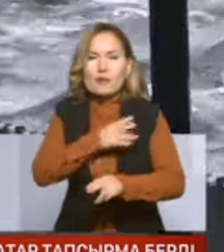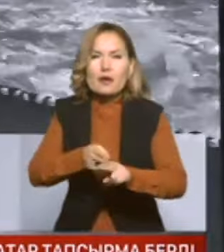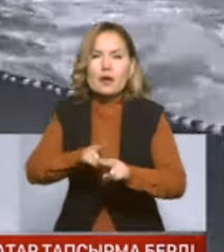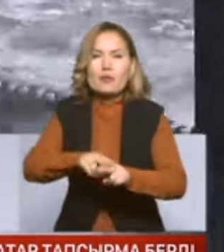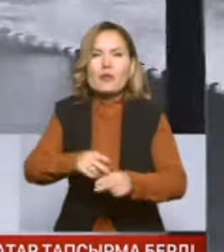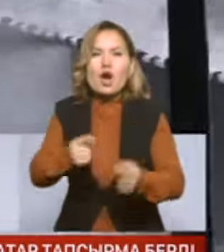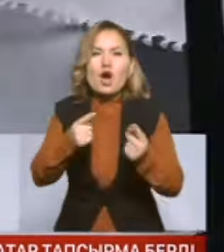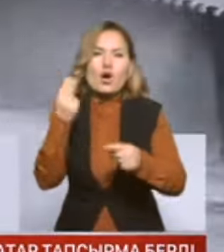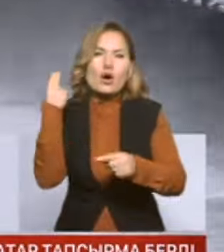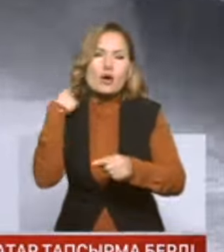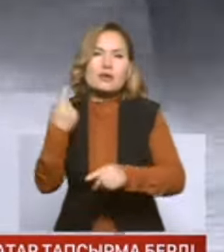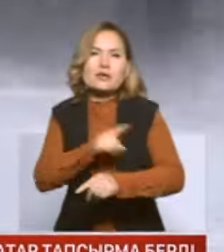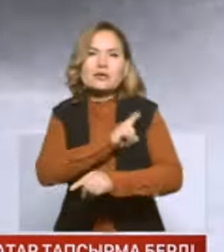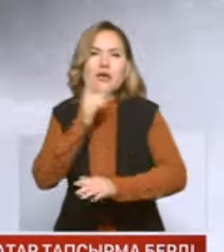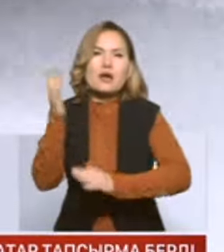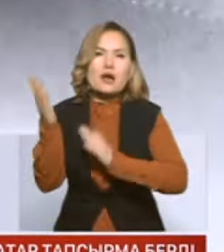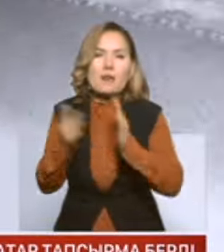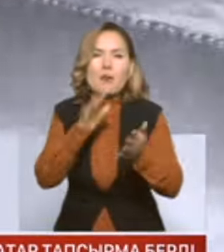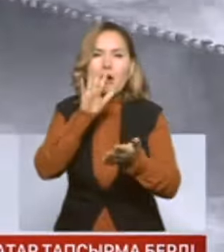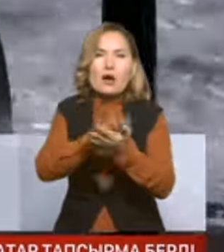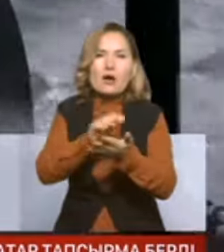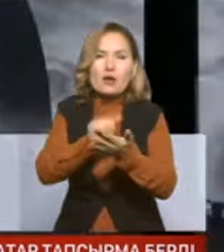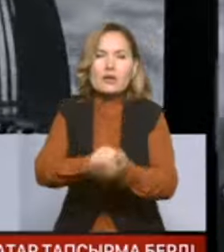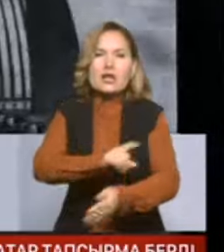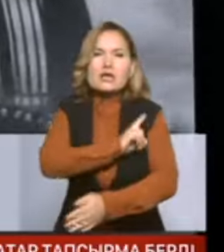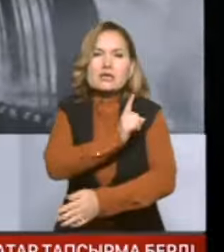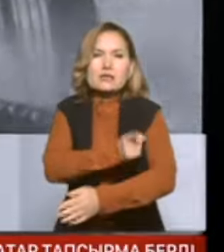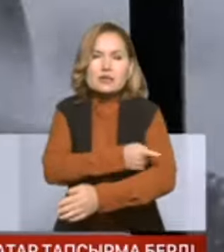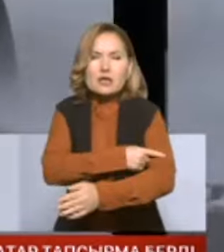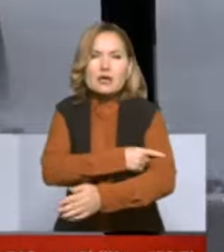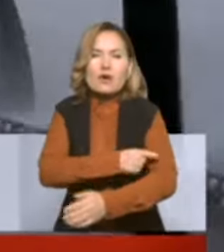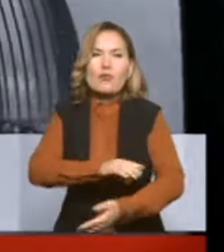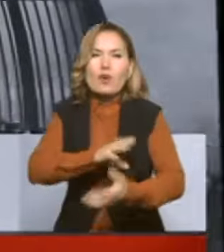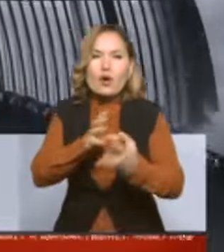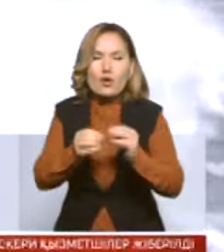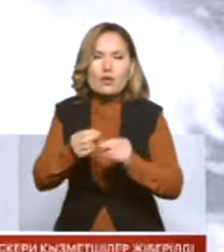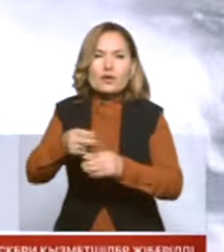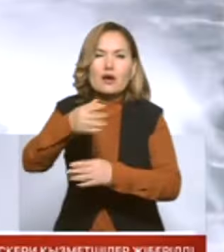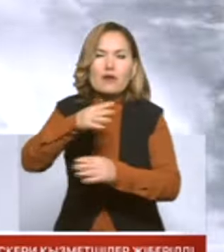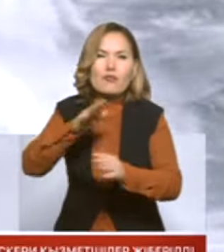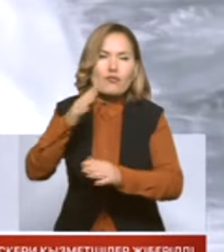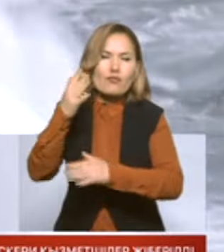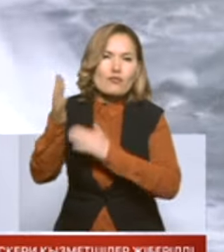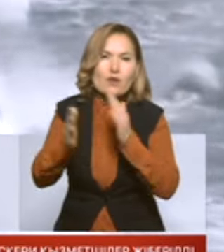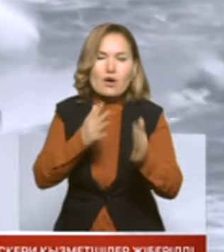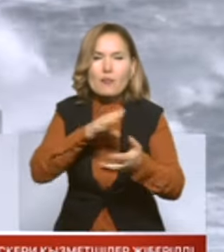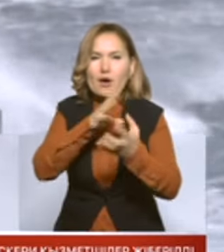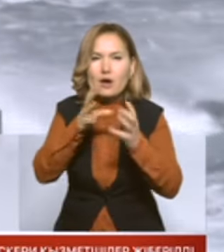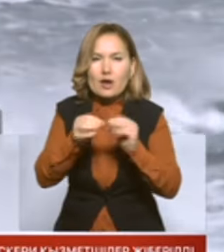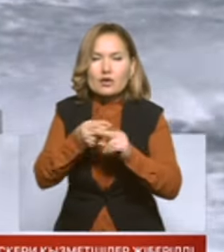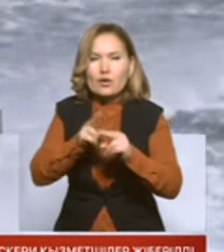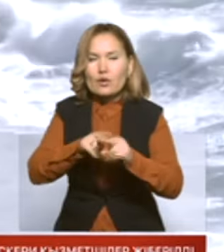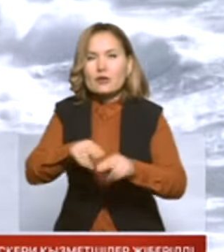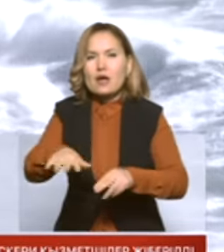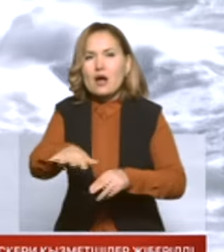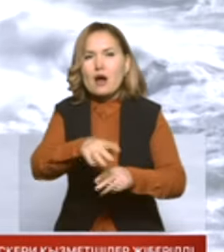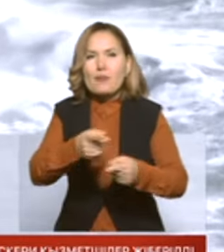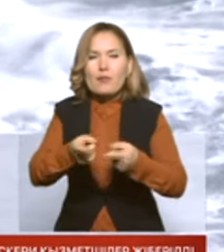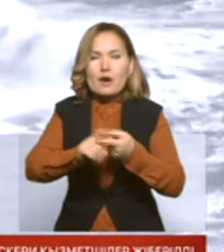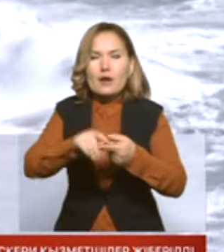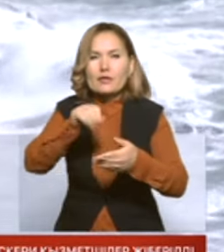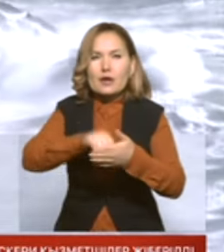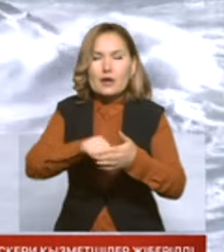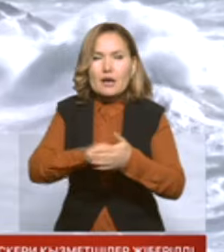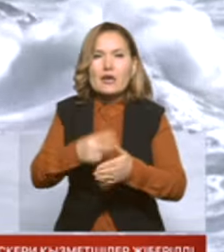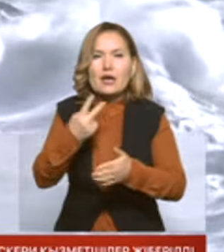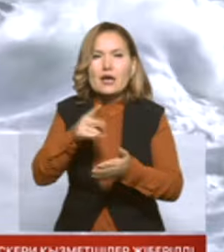мен Ұлыбританияда ойран салған Кэтлин дауылы тіпті күшейе түскен. Сұрапыл жел сағатына 110 шақырым жылдамдықпен соғып тұр. Осыған байланысты екі